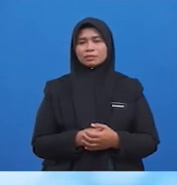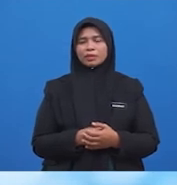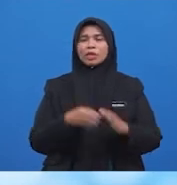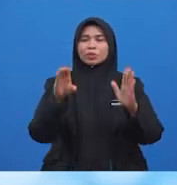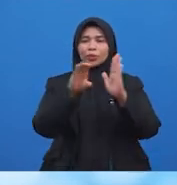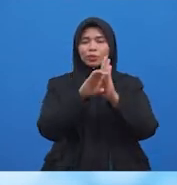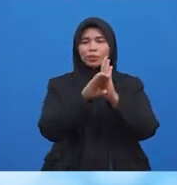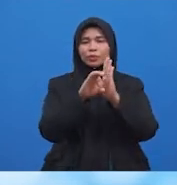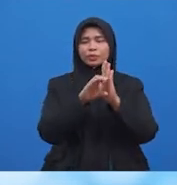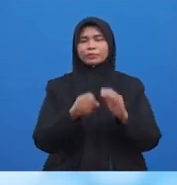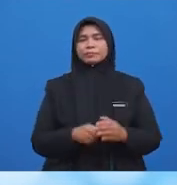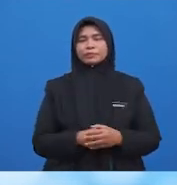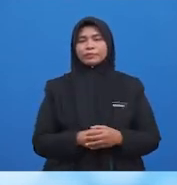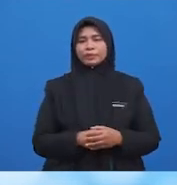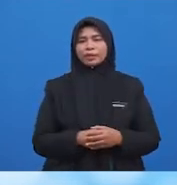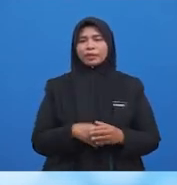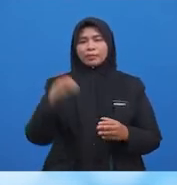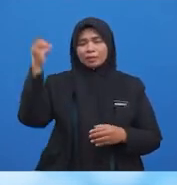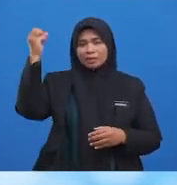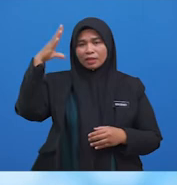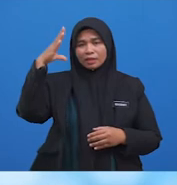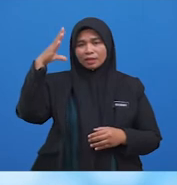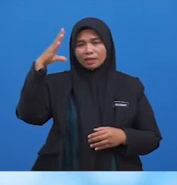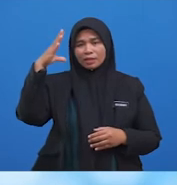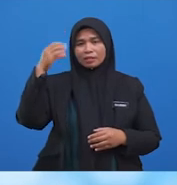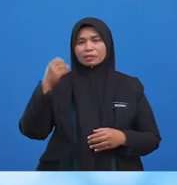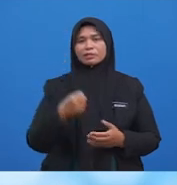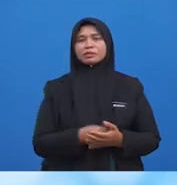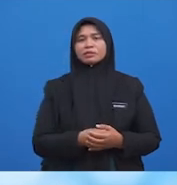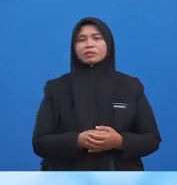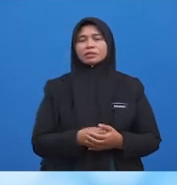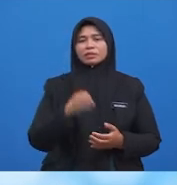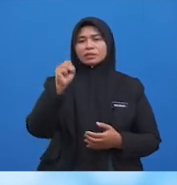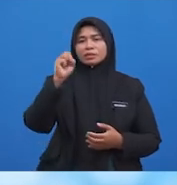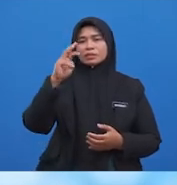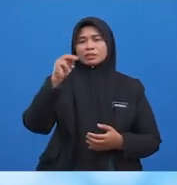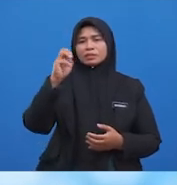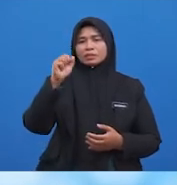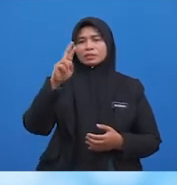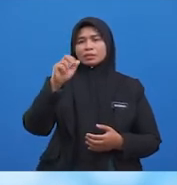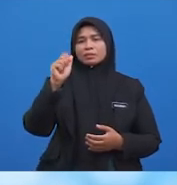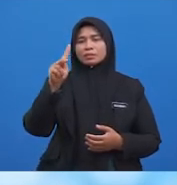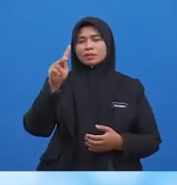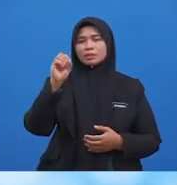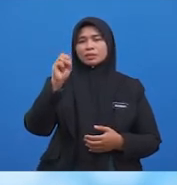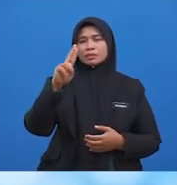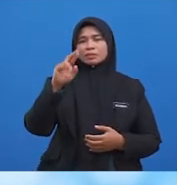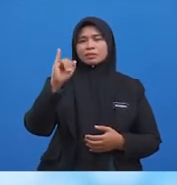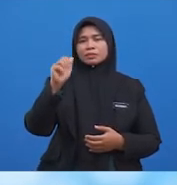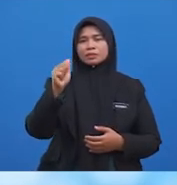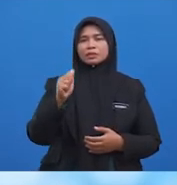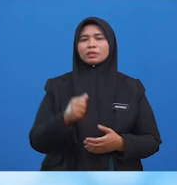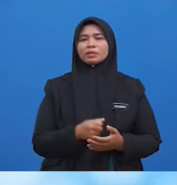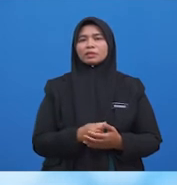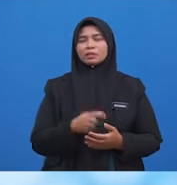contohnya matahari Semarak Surya Nyalakan sudah